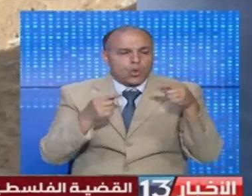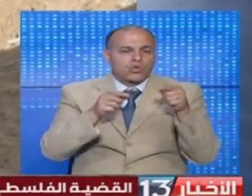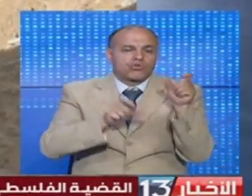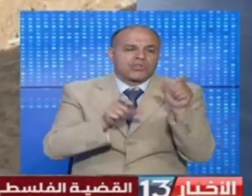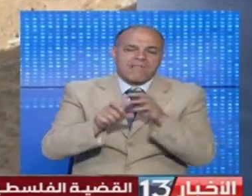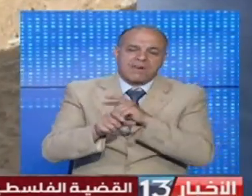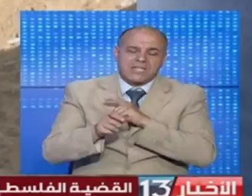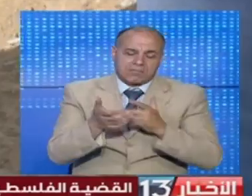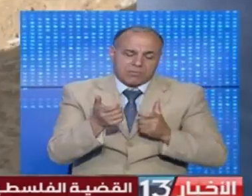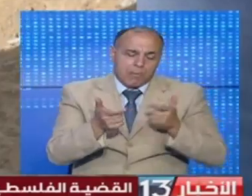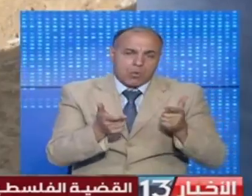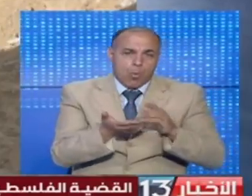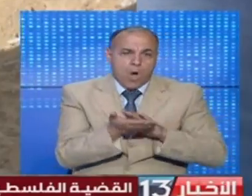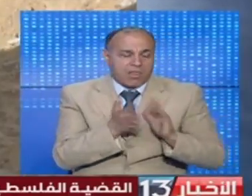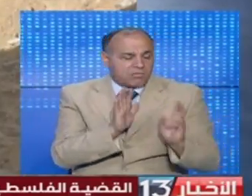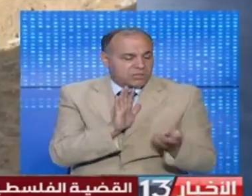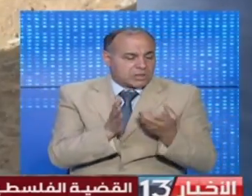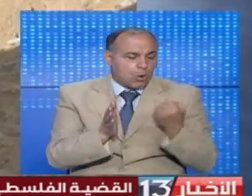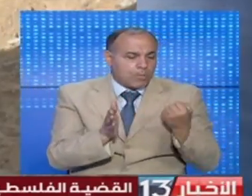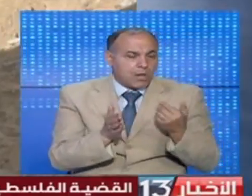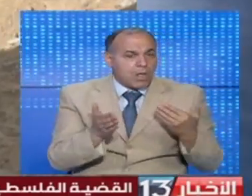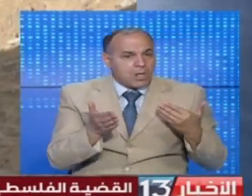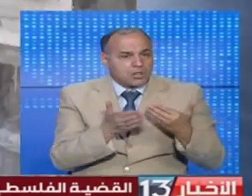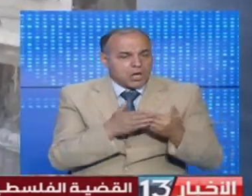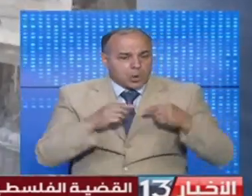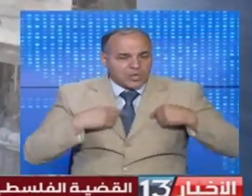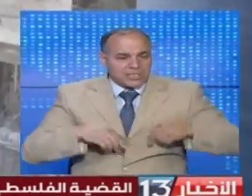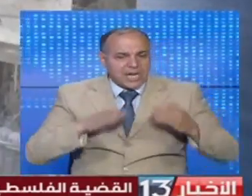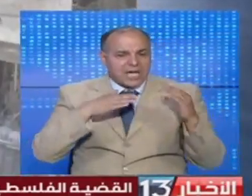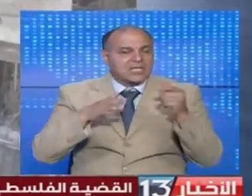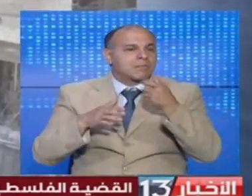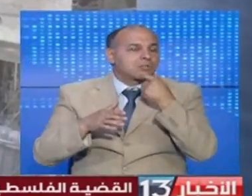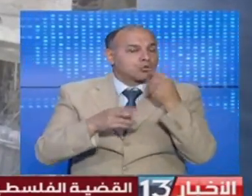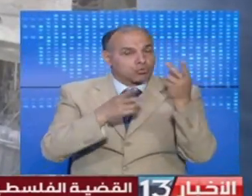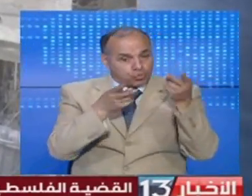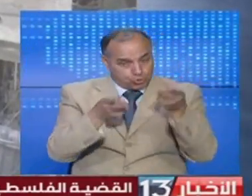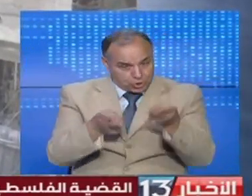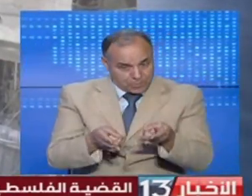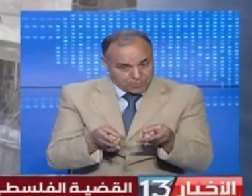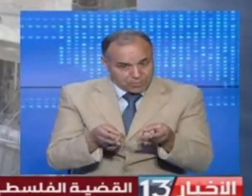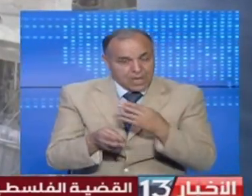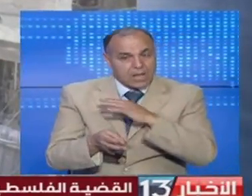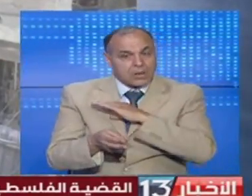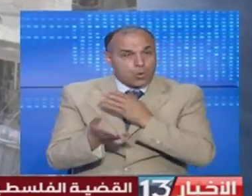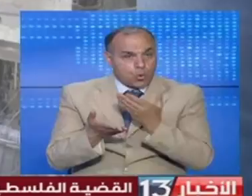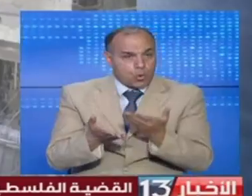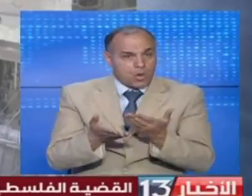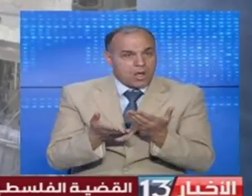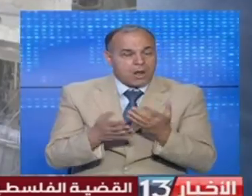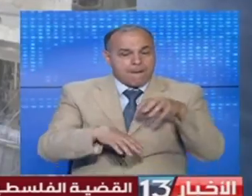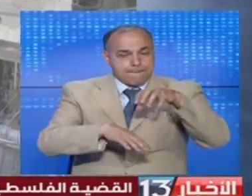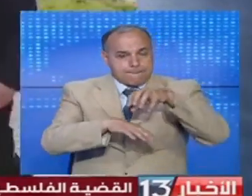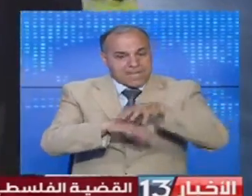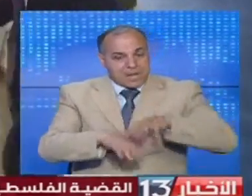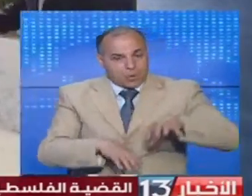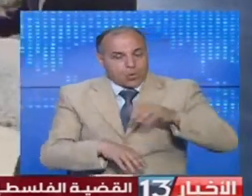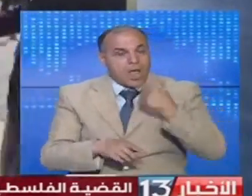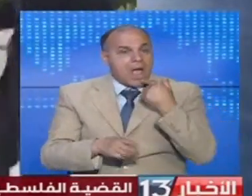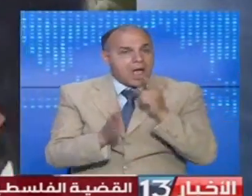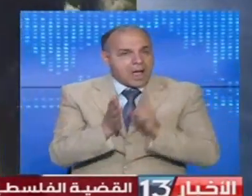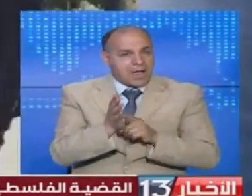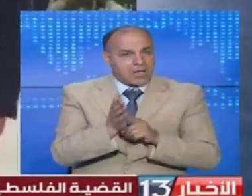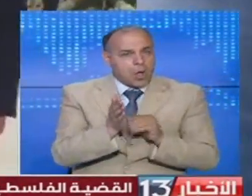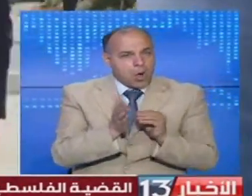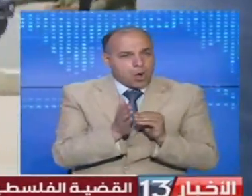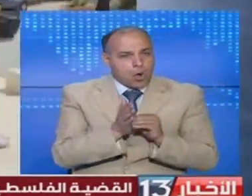الاعزل ارضه المسلوبه وصل وزير الخارجيه البريطاني دون كرام بدوره اليوم الى المنطقه حيث اكد